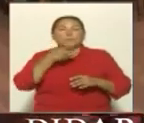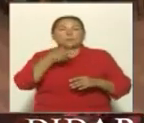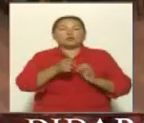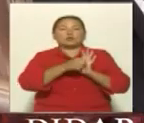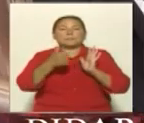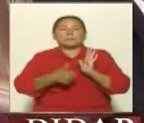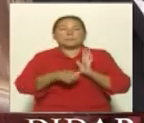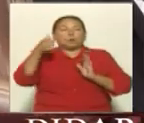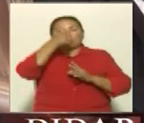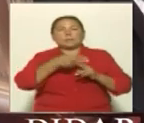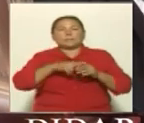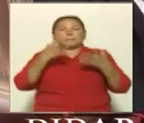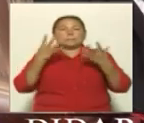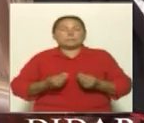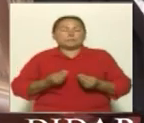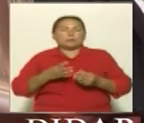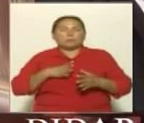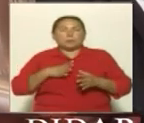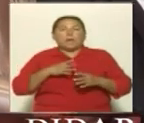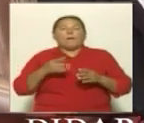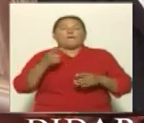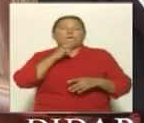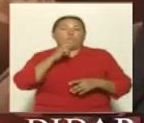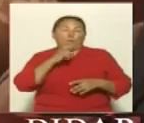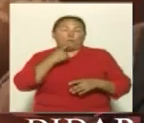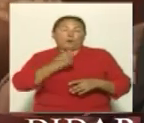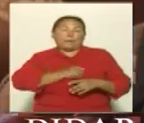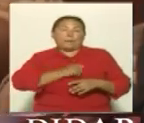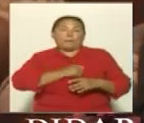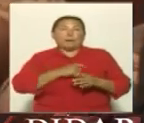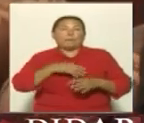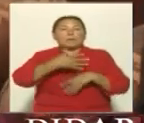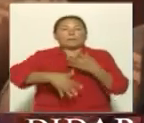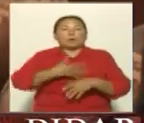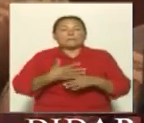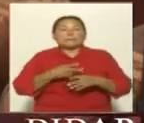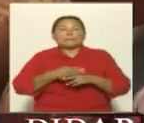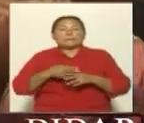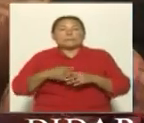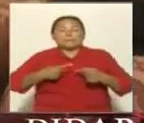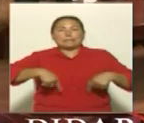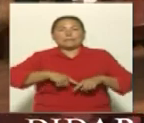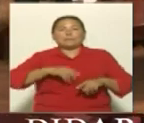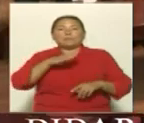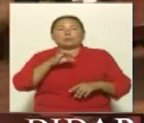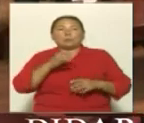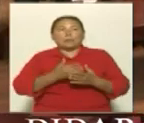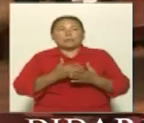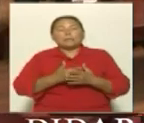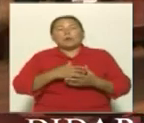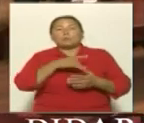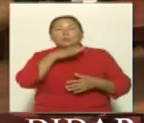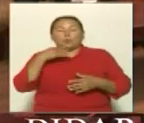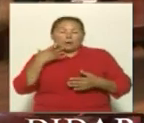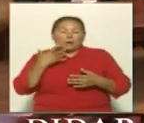2016 года. В этот день произошла попытка военного переворота, организованная террористической организацией «Фетхуллах». Однако миллионы